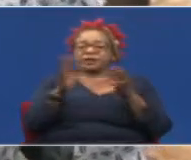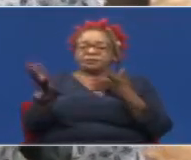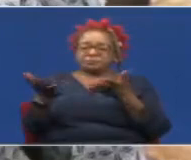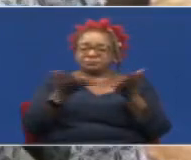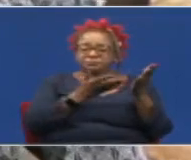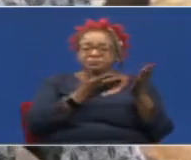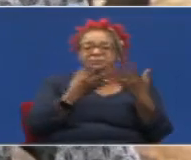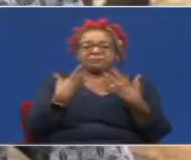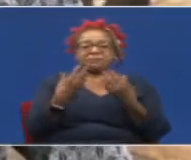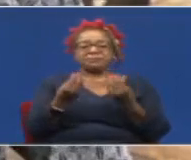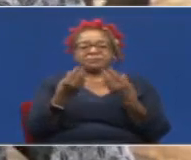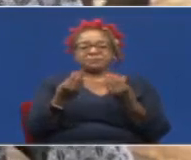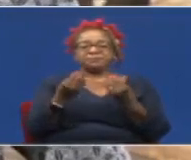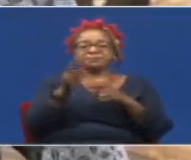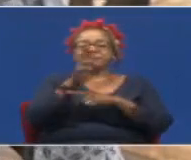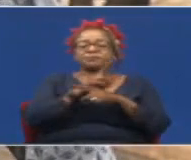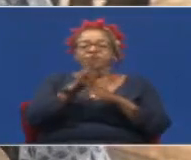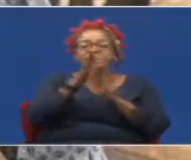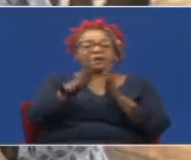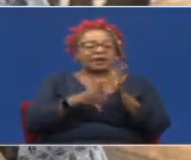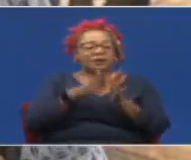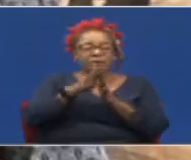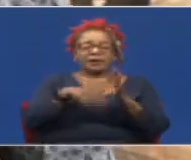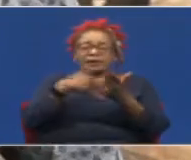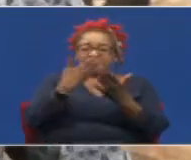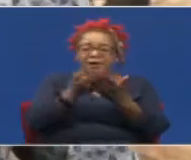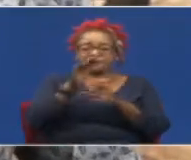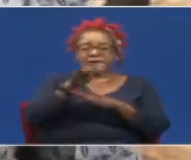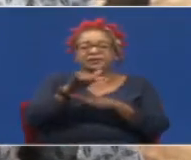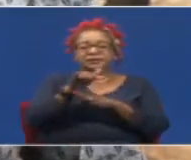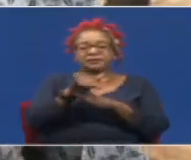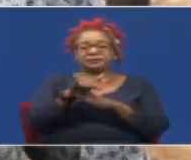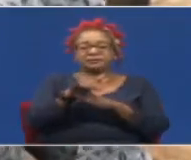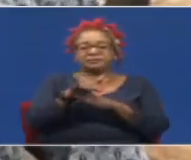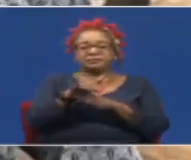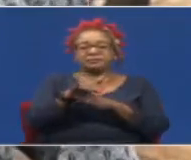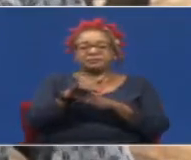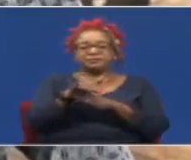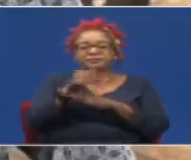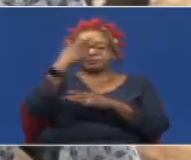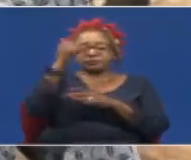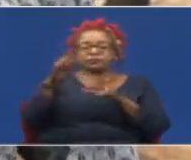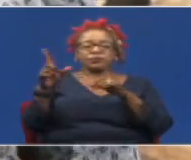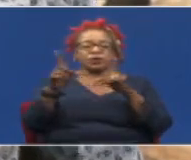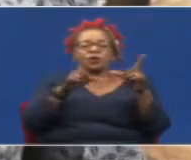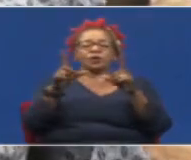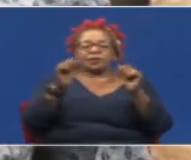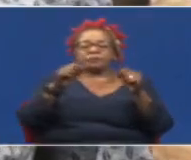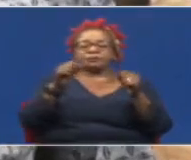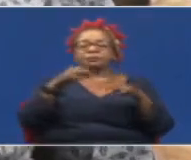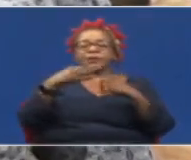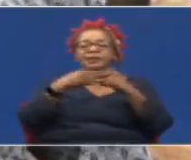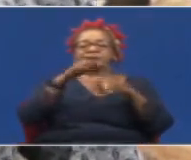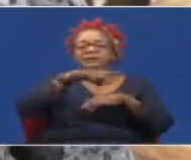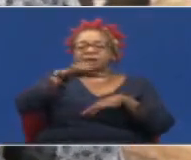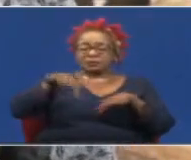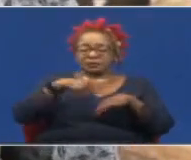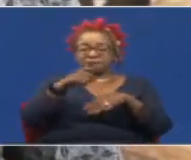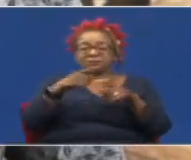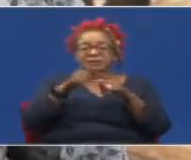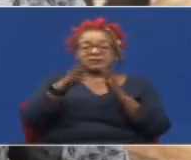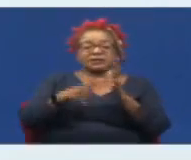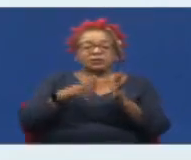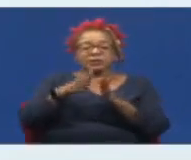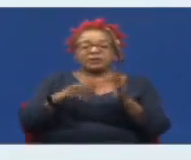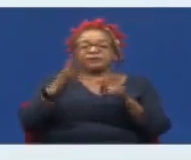kubeba rahisi kutumia leli kufika rahisi, huwezi kuitumia, fadhali tumia lori sababu itachukua masaa nane, or you go by lori itachukua masaa